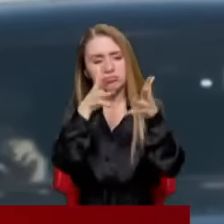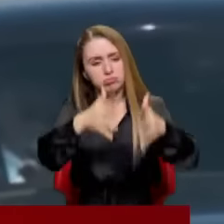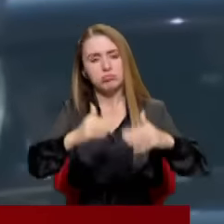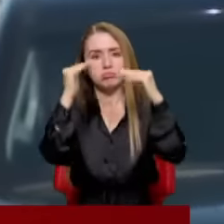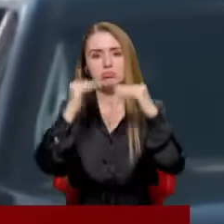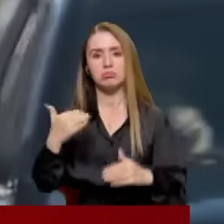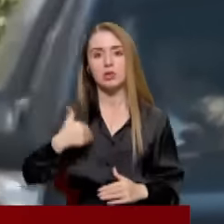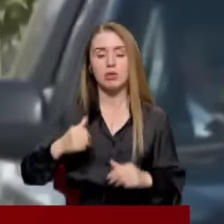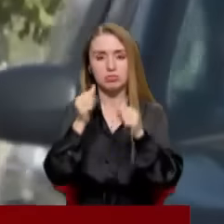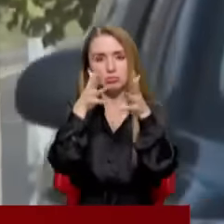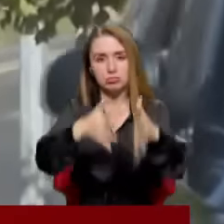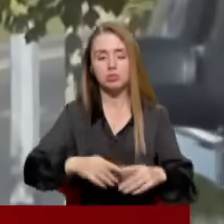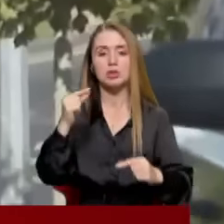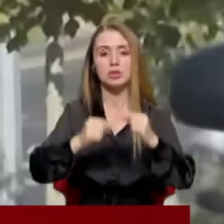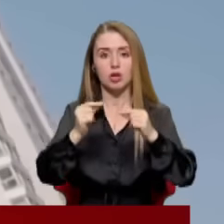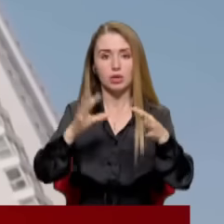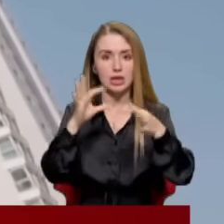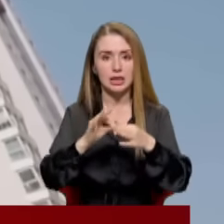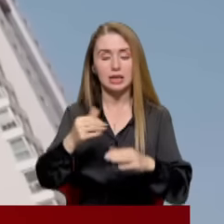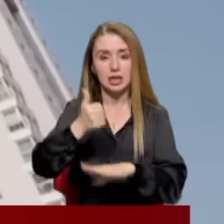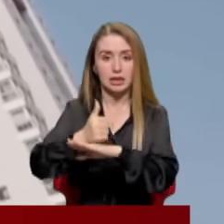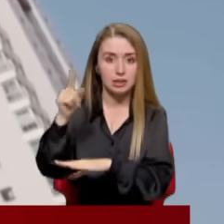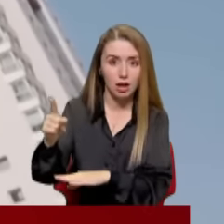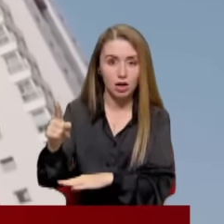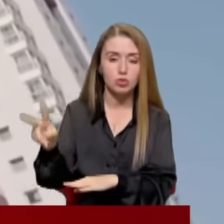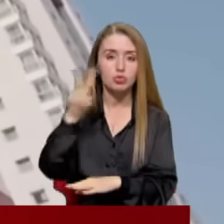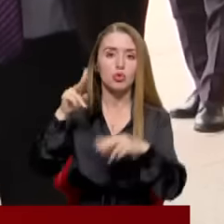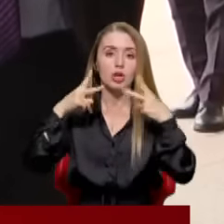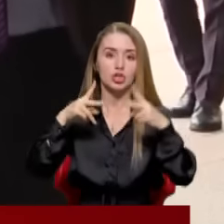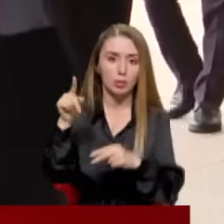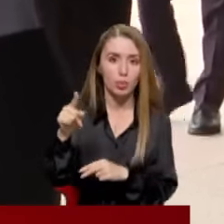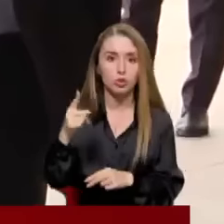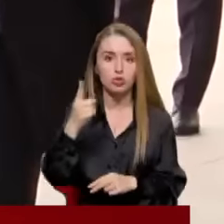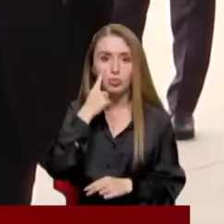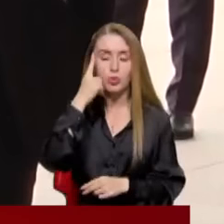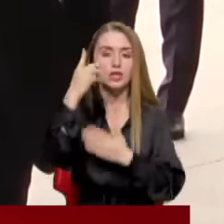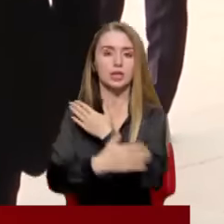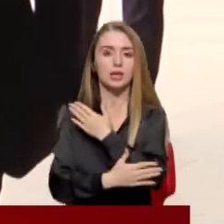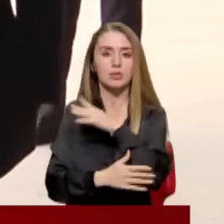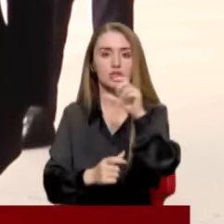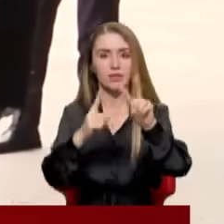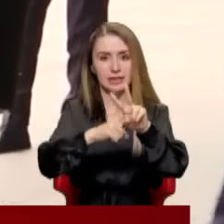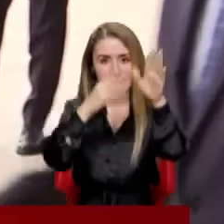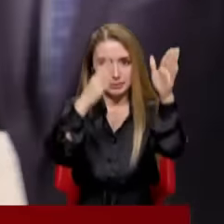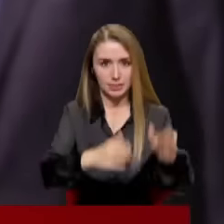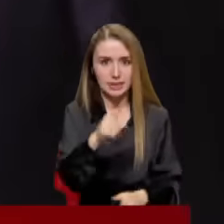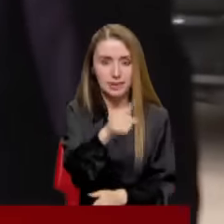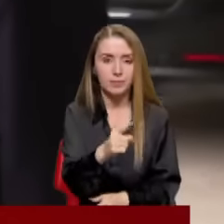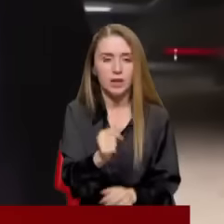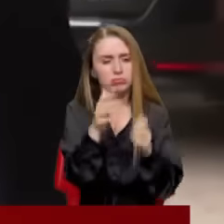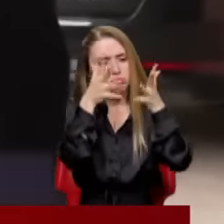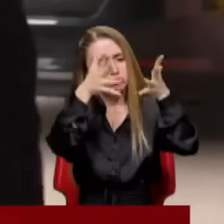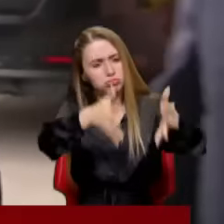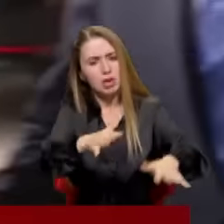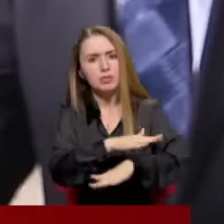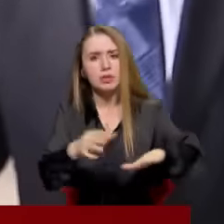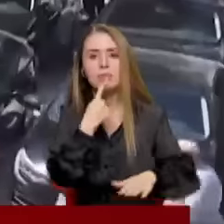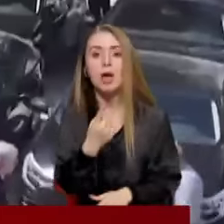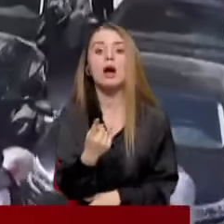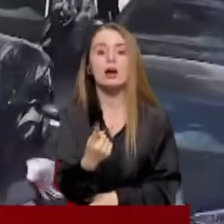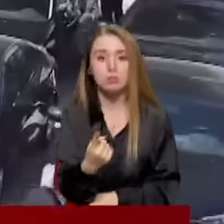Kamu harcamalarında tasarrufa ilişkin iktidar cephesinden son açıklama. Cumhurbaşkanı yardımcısı Cevdet Yılmaz israfı bitireceğiz